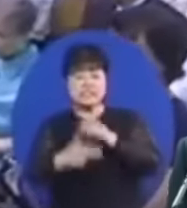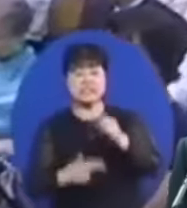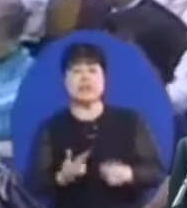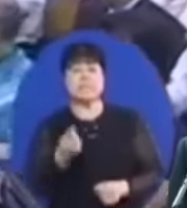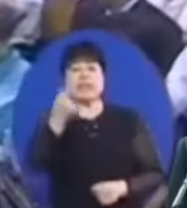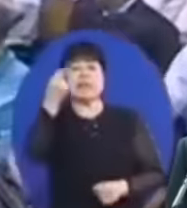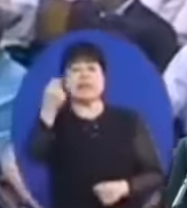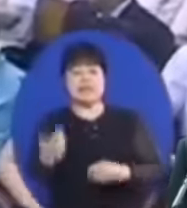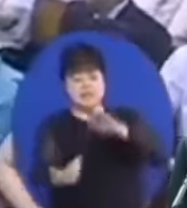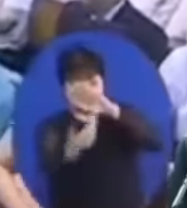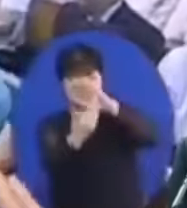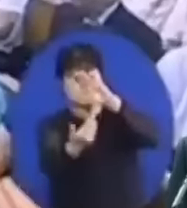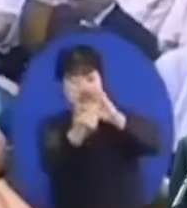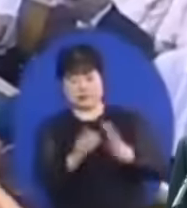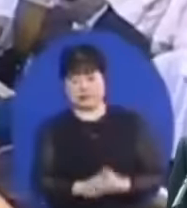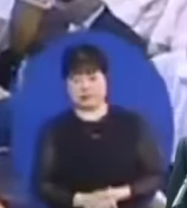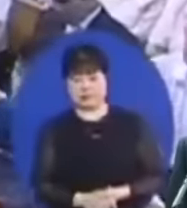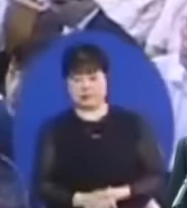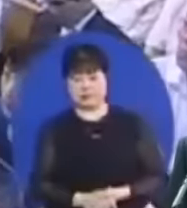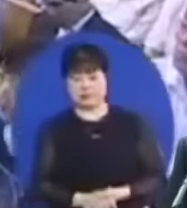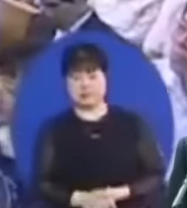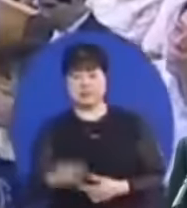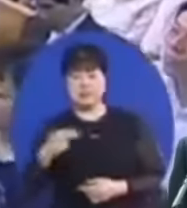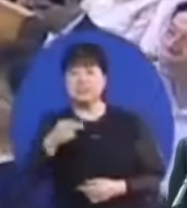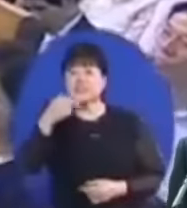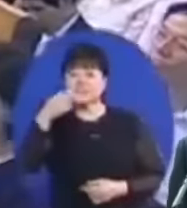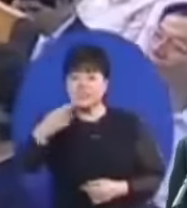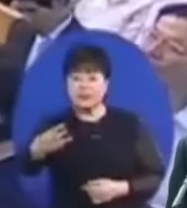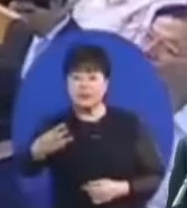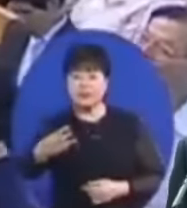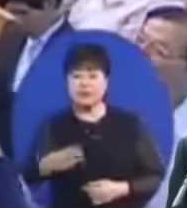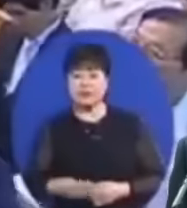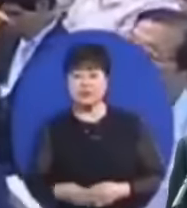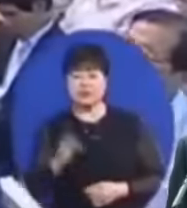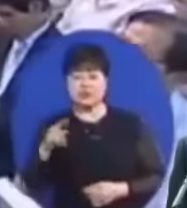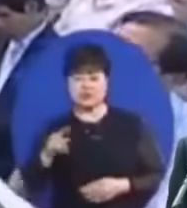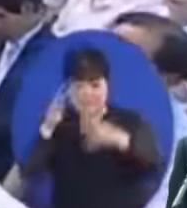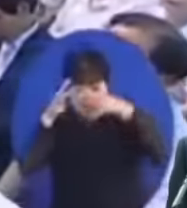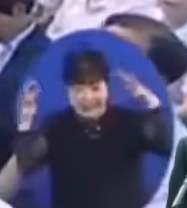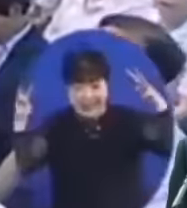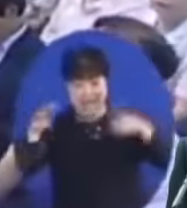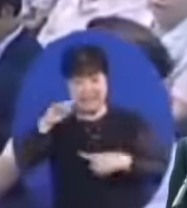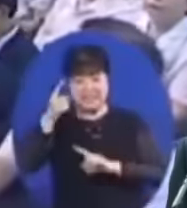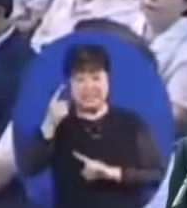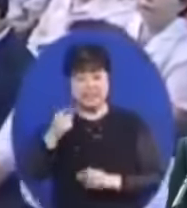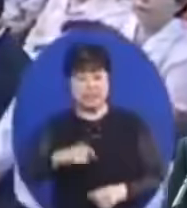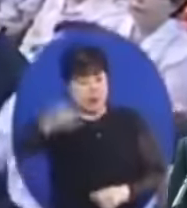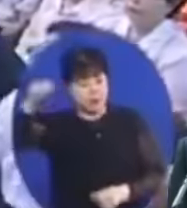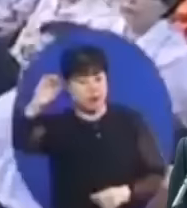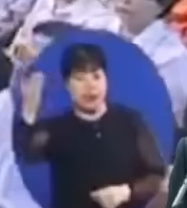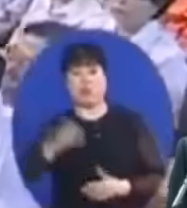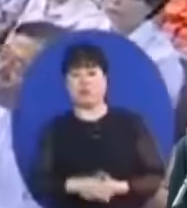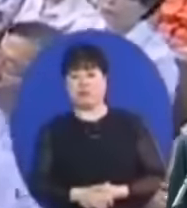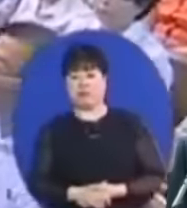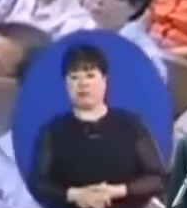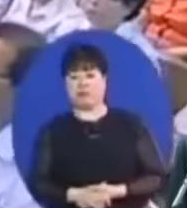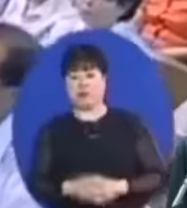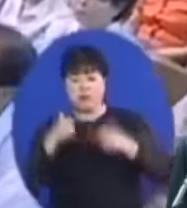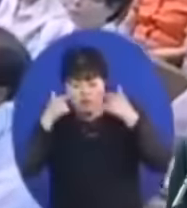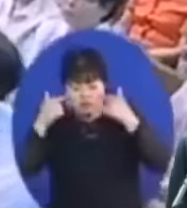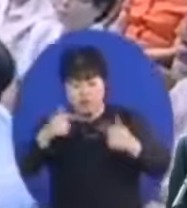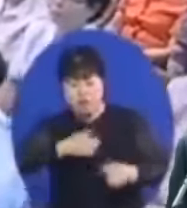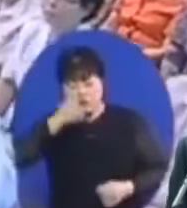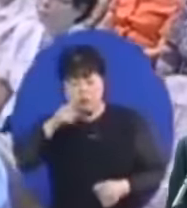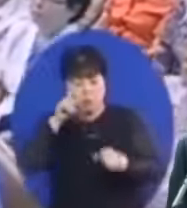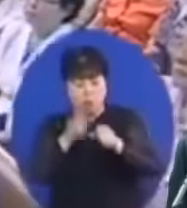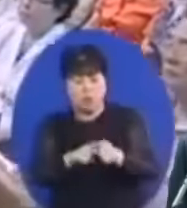앞당겨서 총장이 된 것입니다. 그리고 2003년에 숭실대학교 재단 이사장으로 취임한 것입니다. 우리가 인생의 분명한